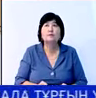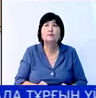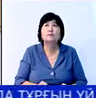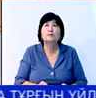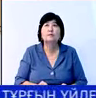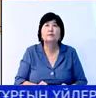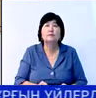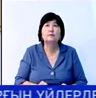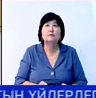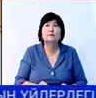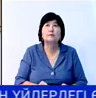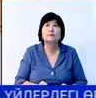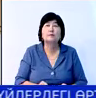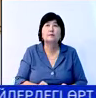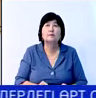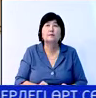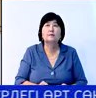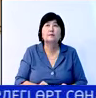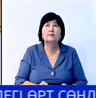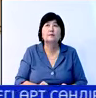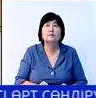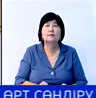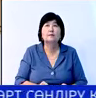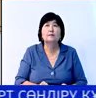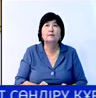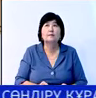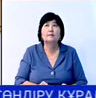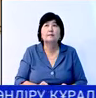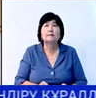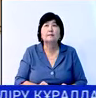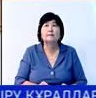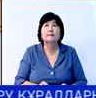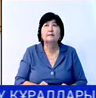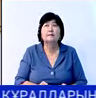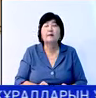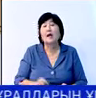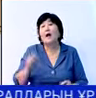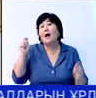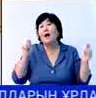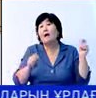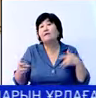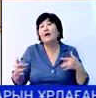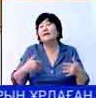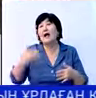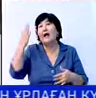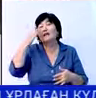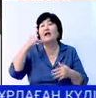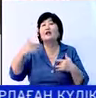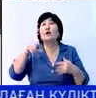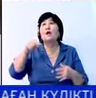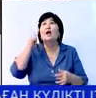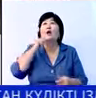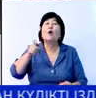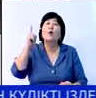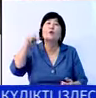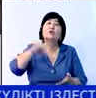Фестиваль фестивальге қатысушы талантты өнерпаздар көненің